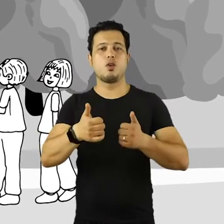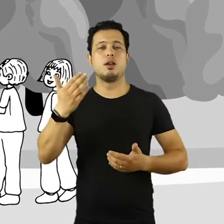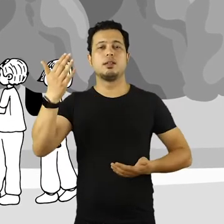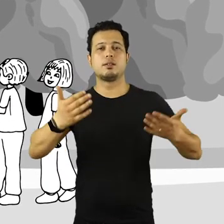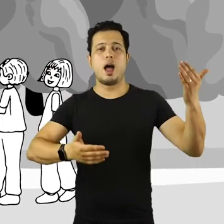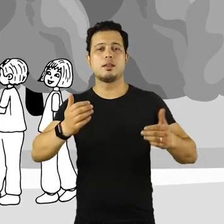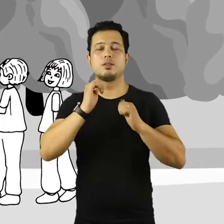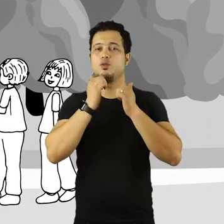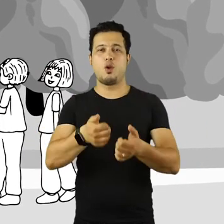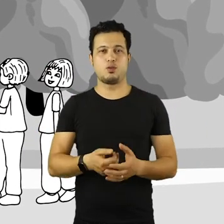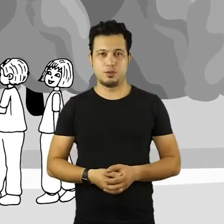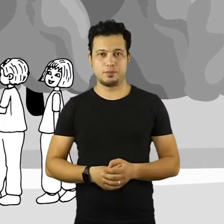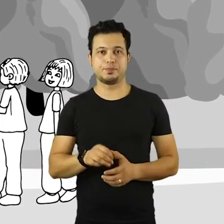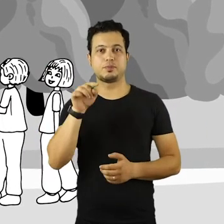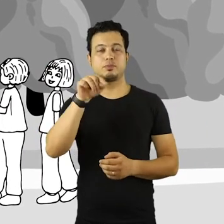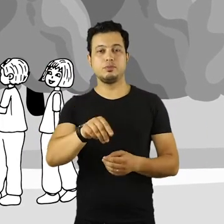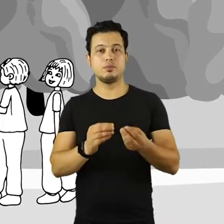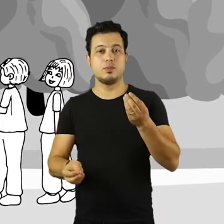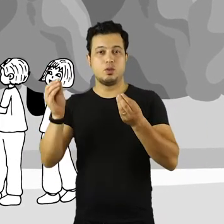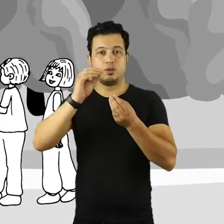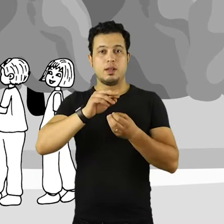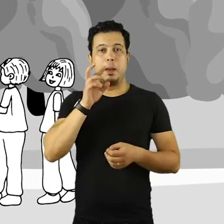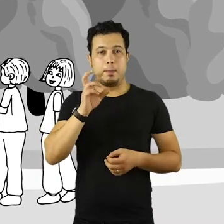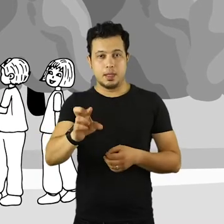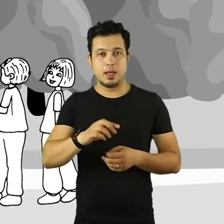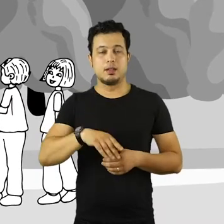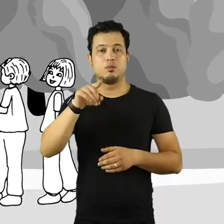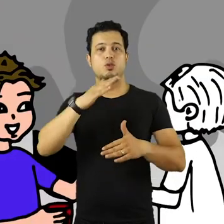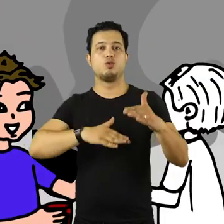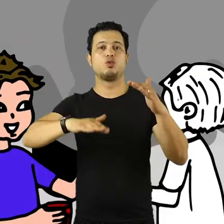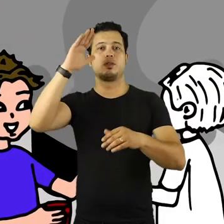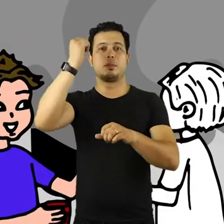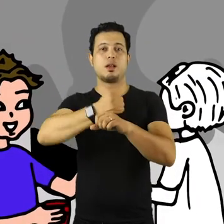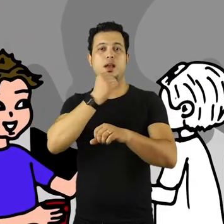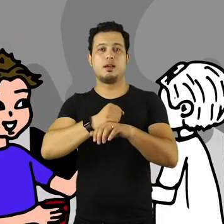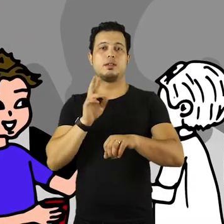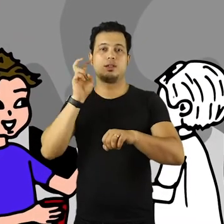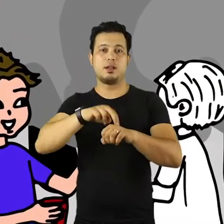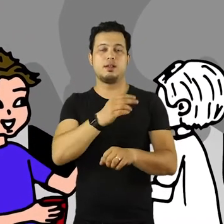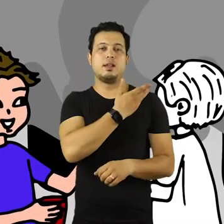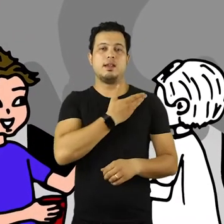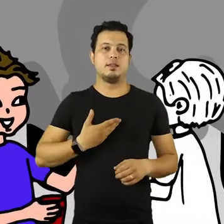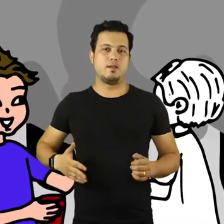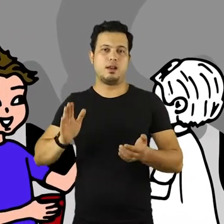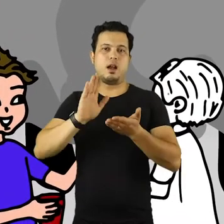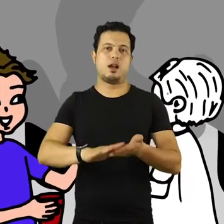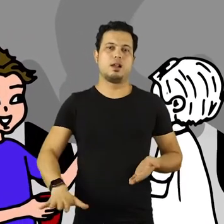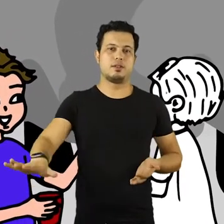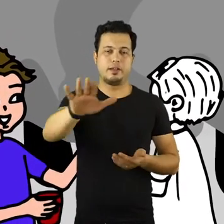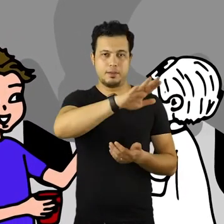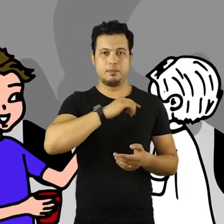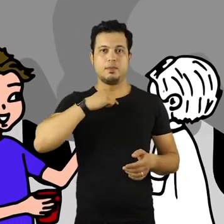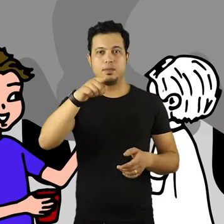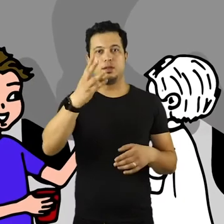etmiyordu. Bunun üzerine Pınar yüksek bir kayaya çıkarak... Sevgili arkadaşlarım, size